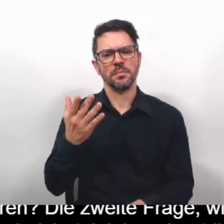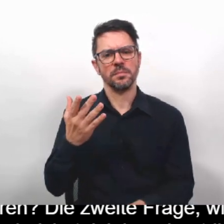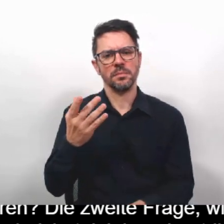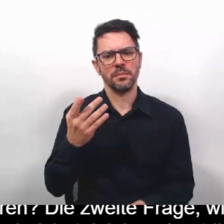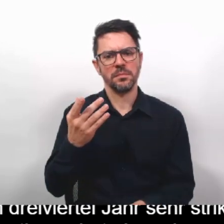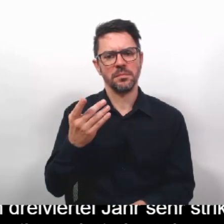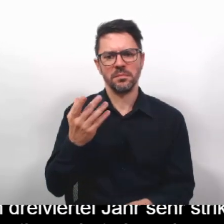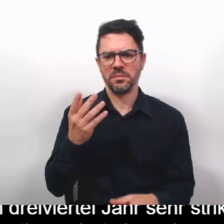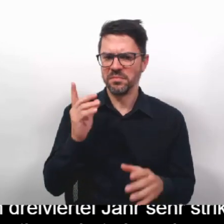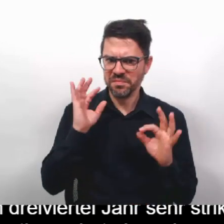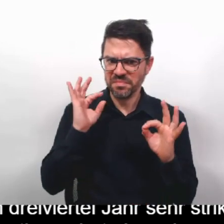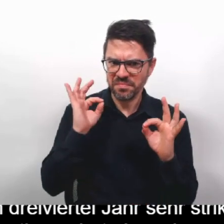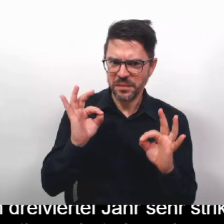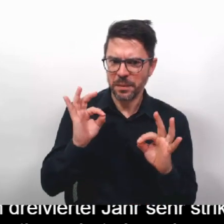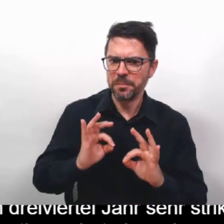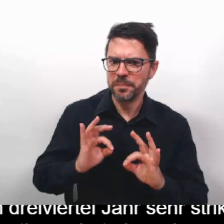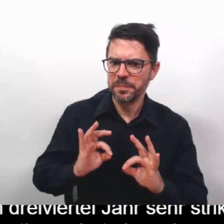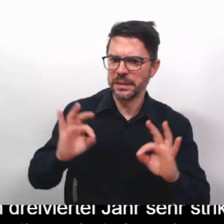Hause? Wie ist eigentlich da die Regelung?